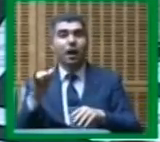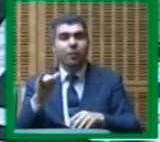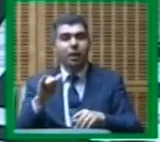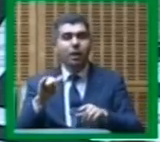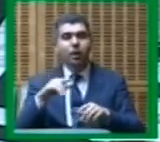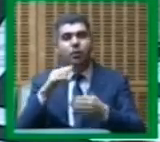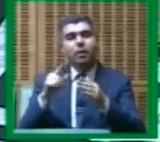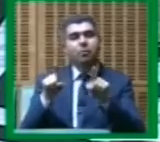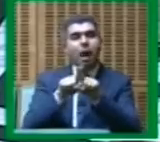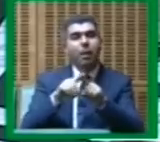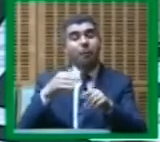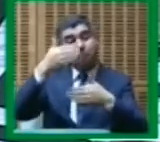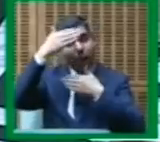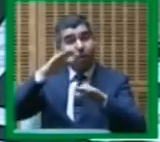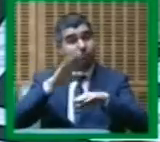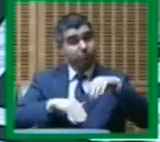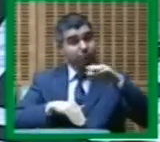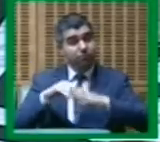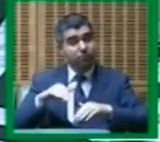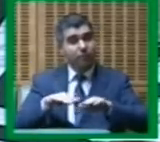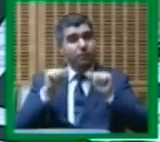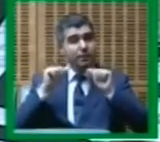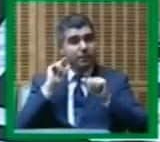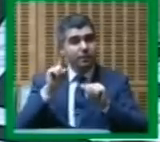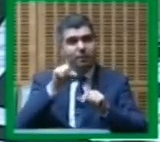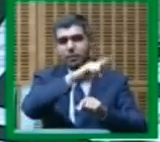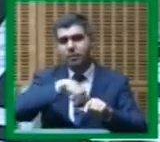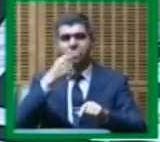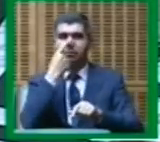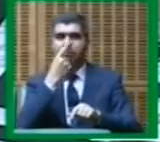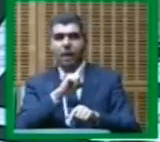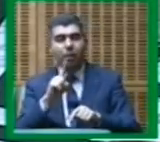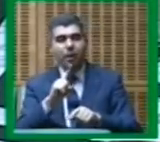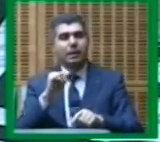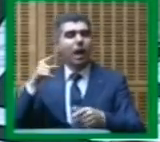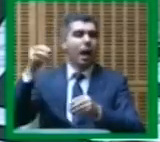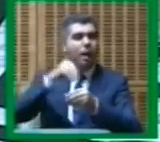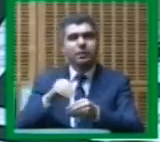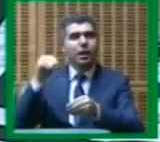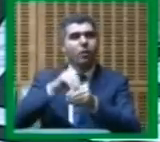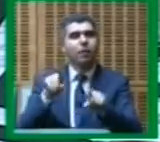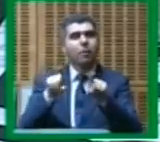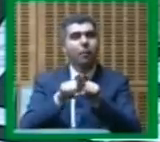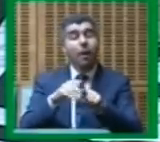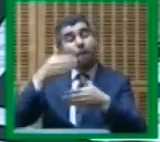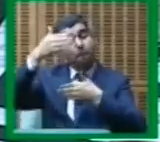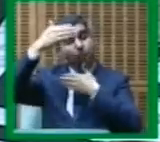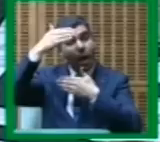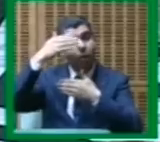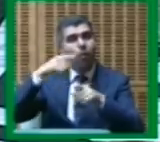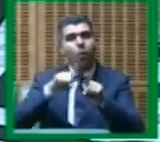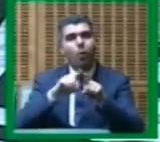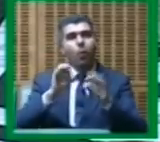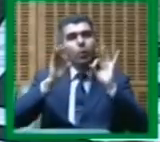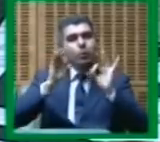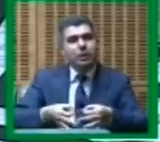المغرب لا يتنصل ولم يتنصل ولن يتنصل، انا كنقول نفس الكلام وربما ما اكدتش عليه بشكل كافي، المغرب خدا